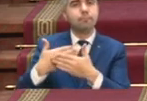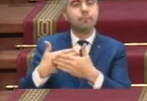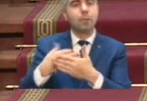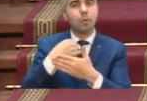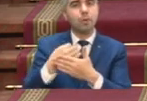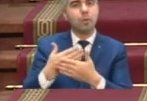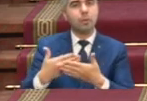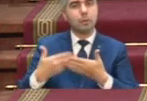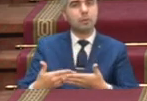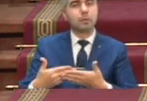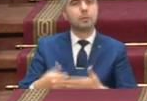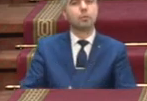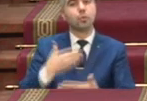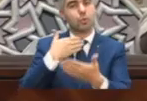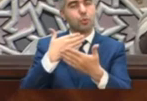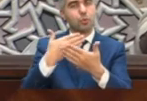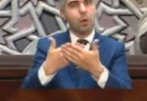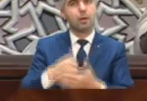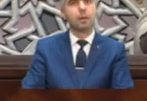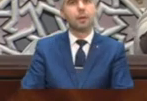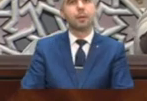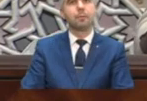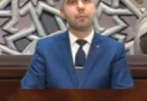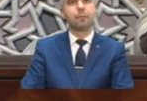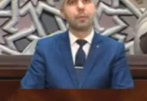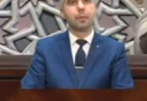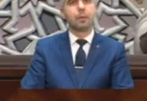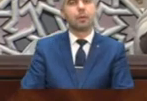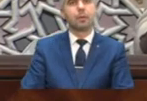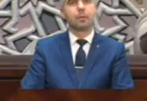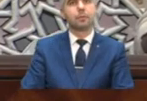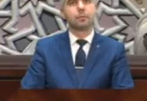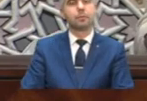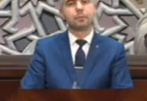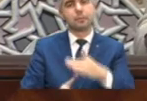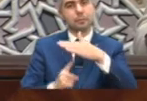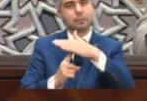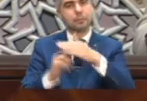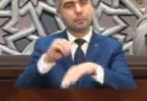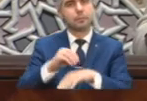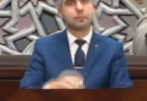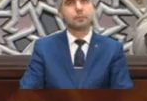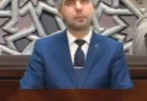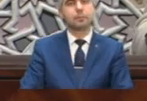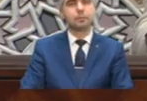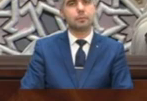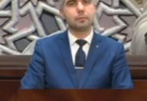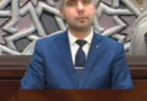مؤسساتي نتكلم. شكرا السيد نائب المحترم. شكرا. تفضل السيد نائب المحترم.